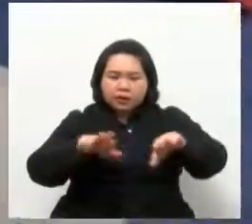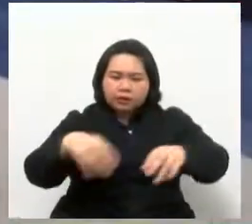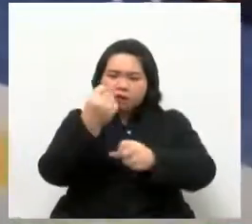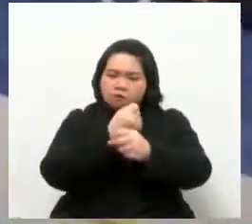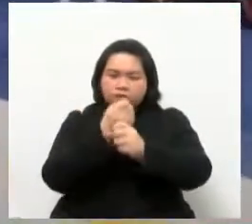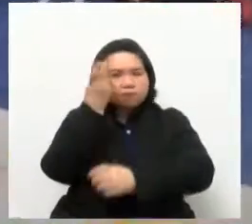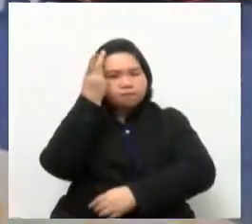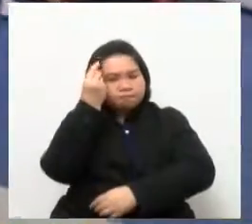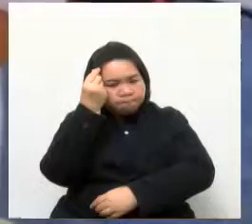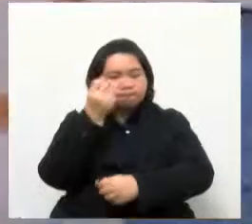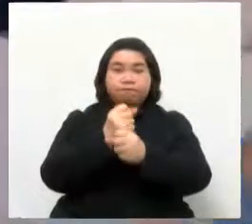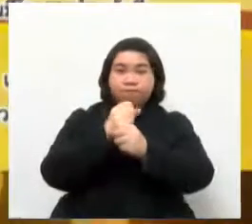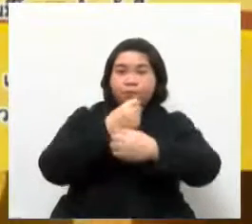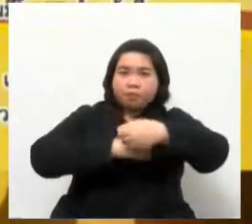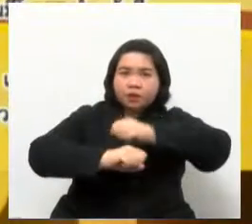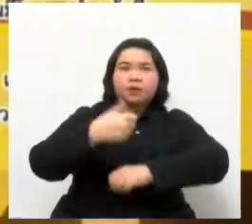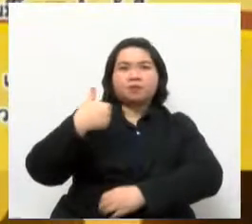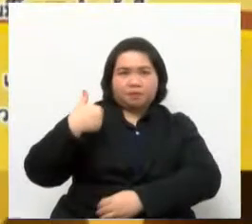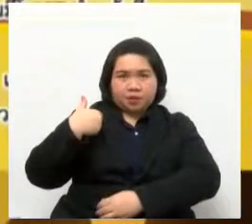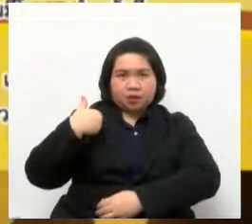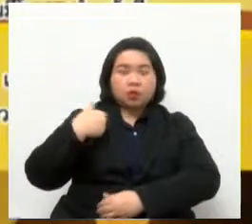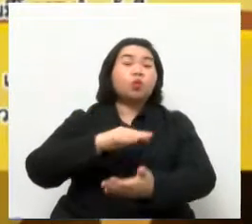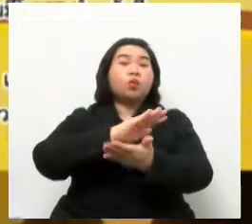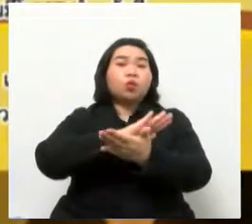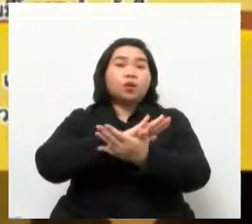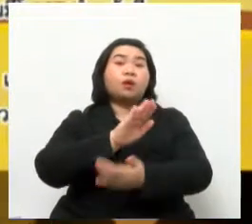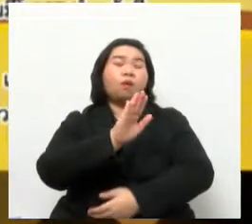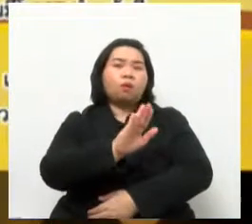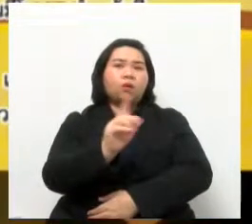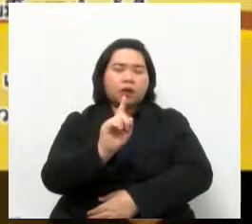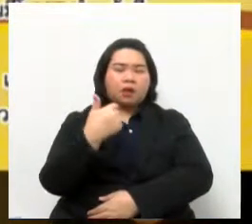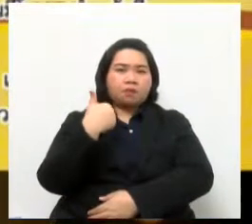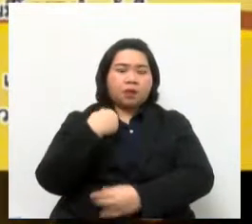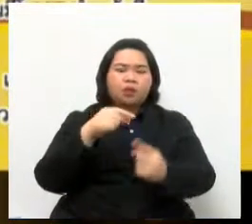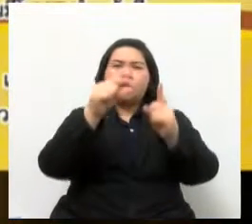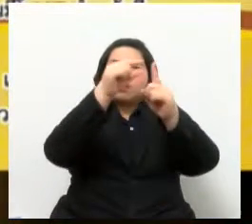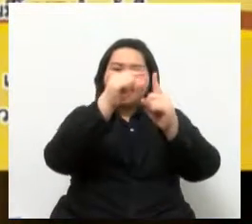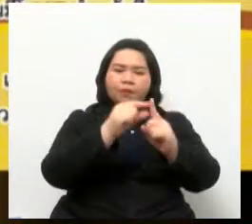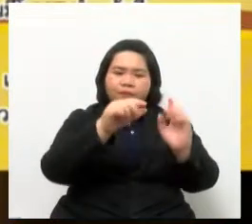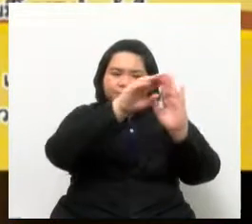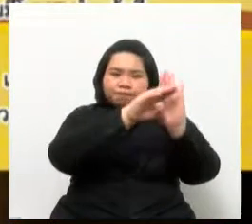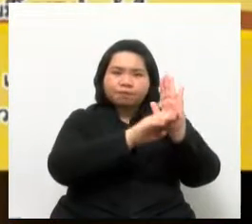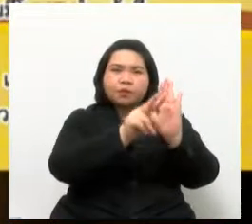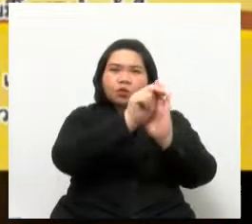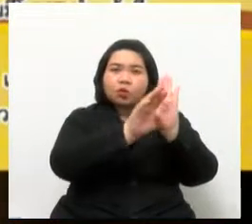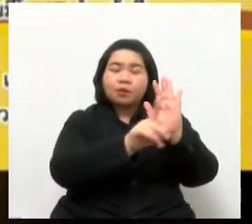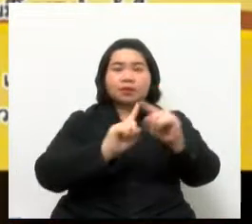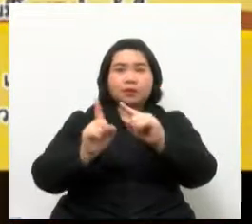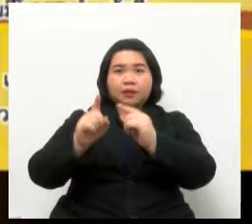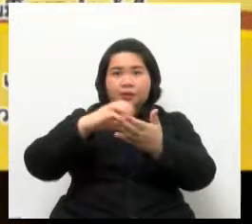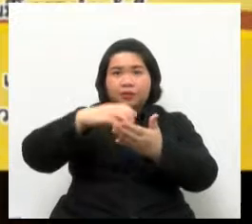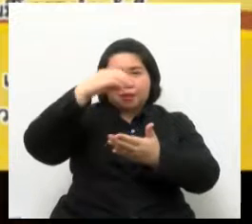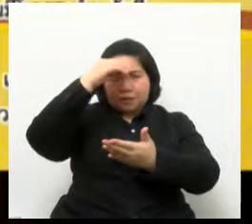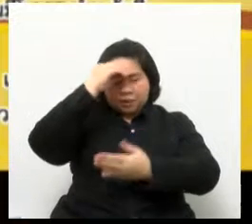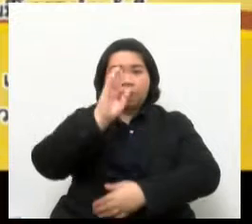ดได้ลงมือทำโรงเรียนบ้านโซกเปื่อยได้น้อมนำพระบรมราโชบายด้านการศึกษา